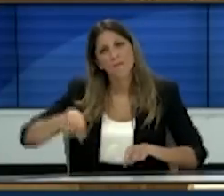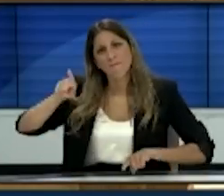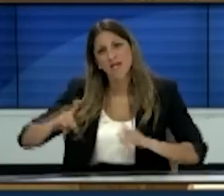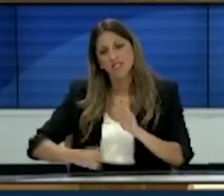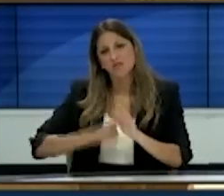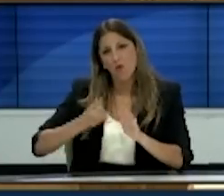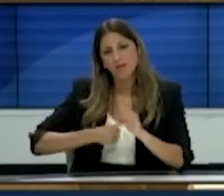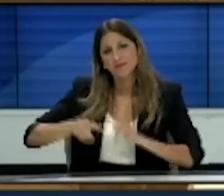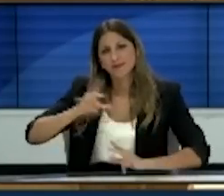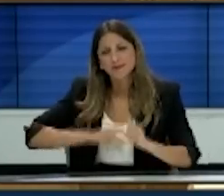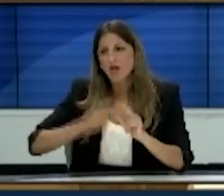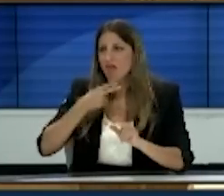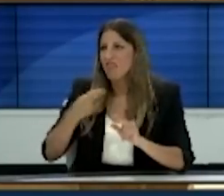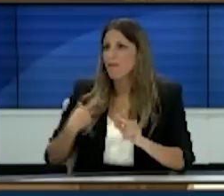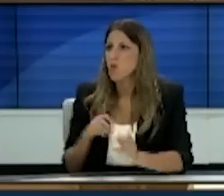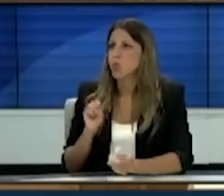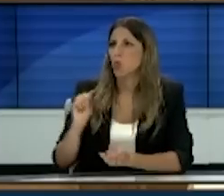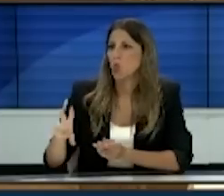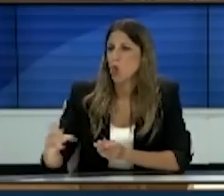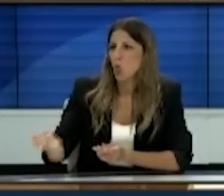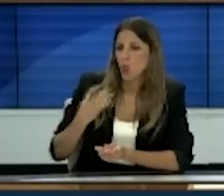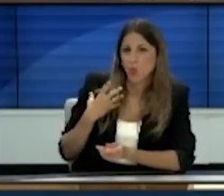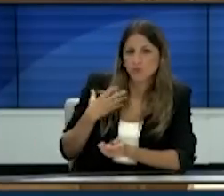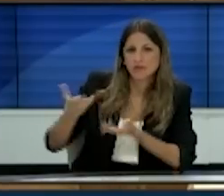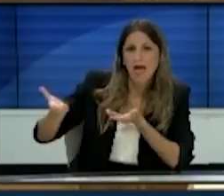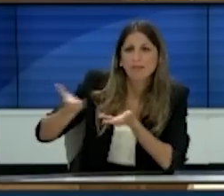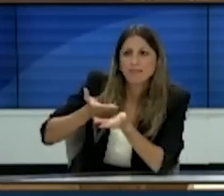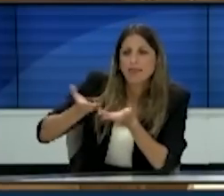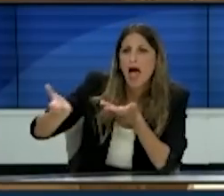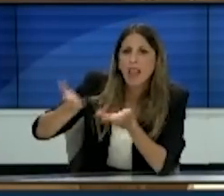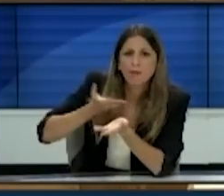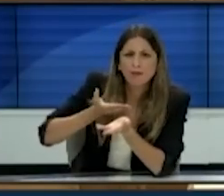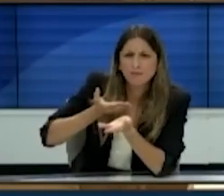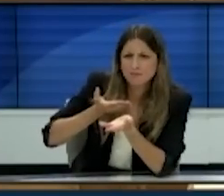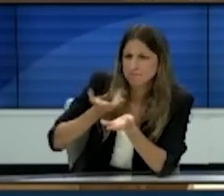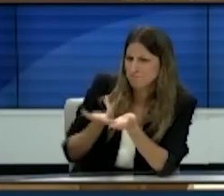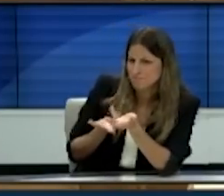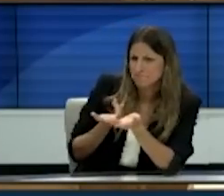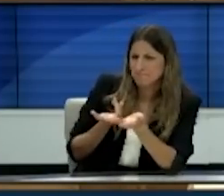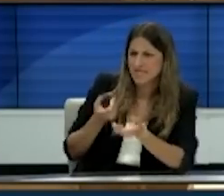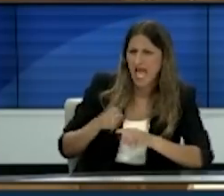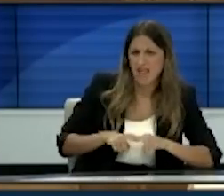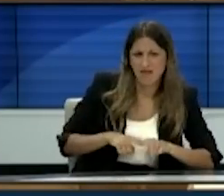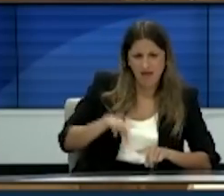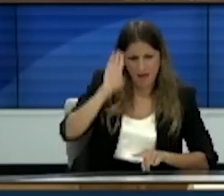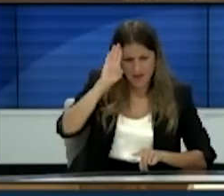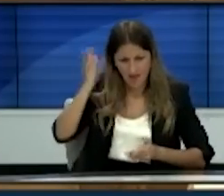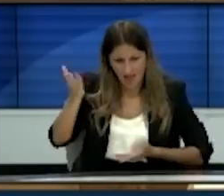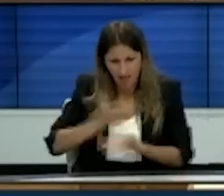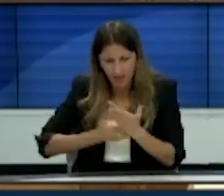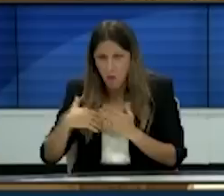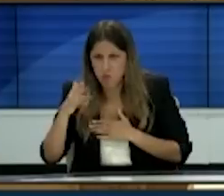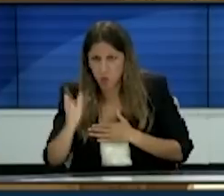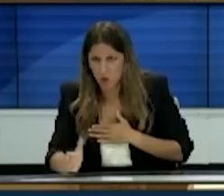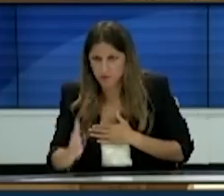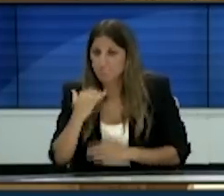περί ανταλλαγμάτων. Λες και υπήρχαν ποτέ ή μπορεί να υπάρξουν ποτέ πραγματικά θετικά ανταλλάγματα για το λαό με την εμπλοκή